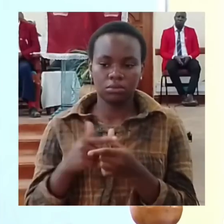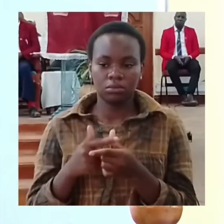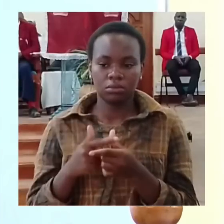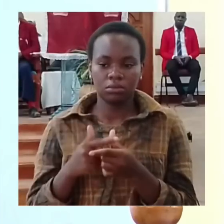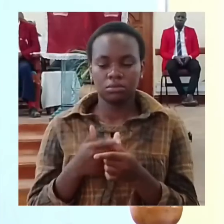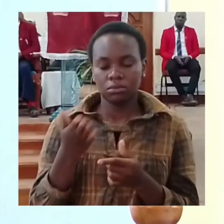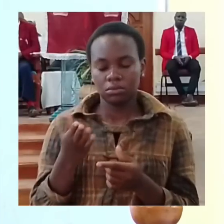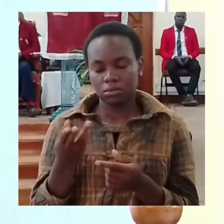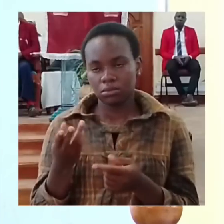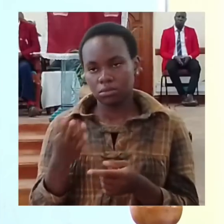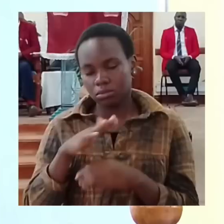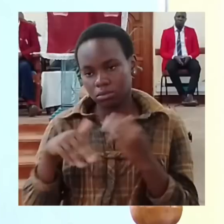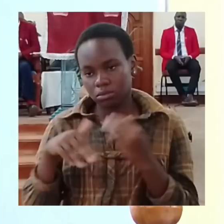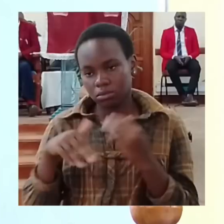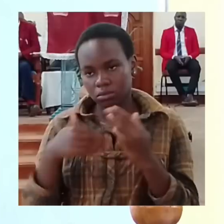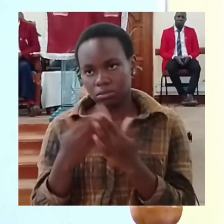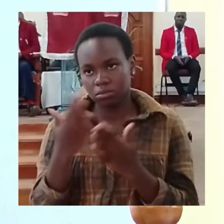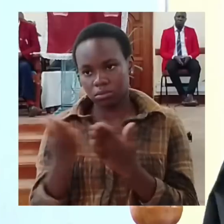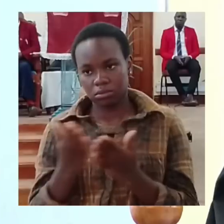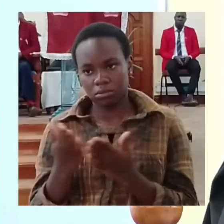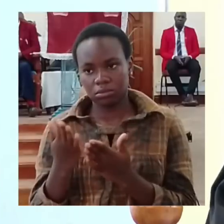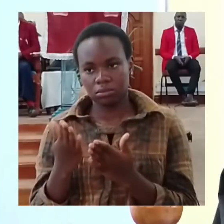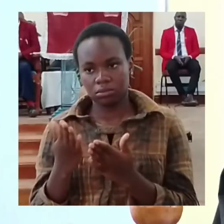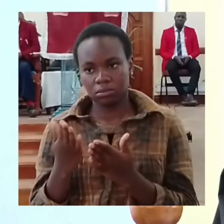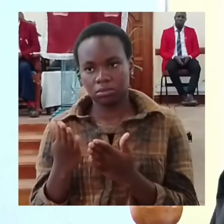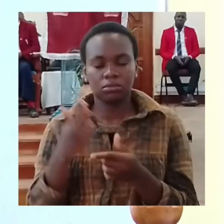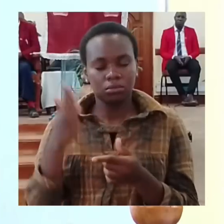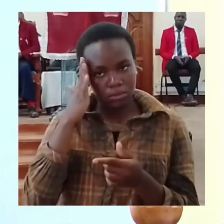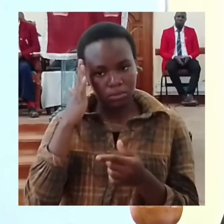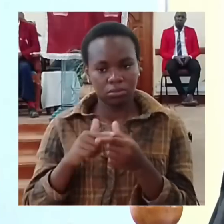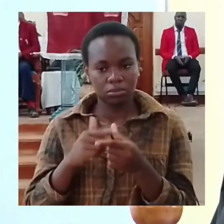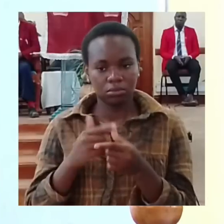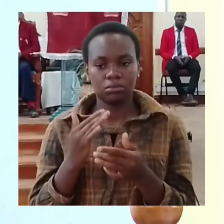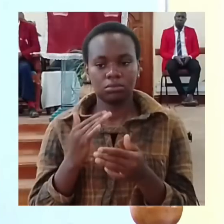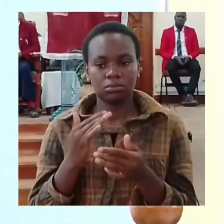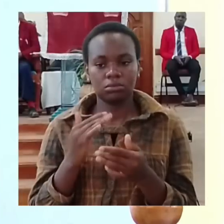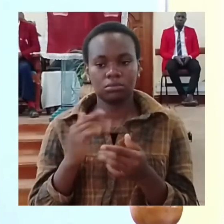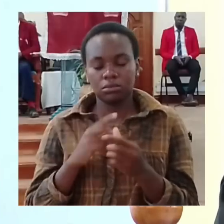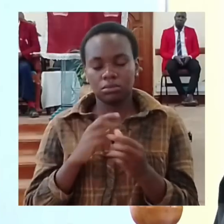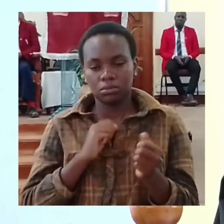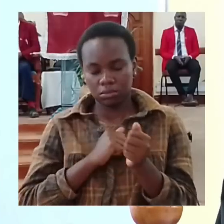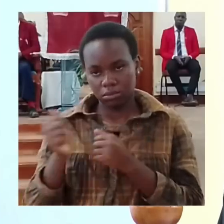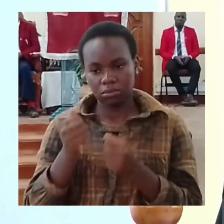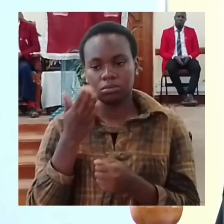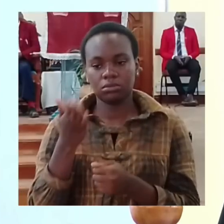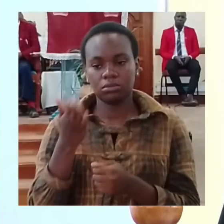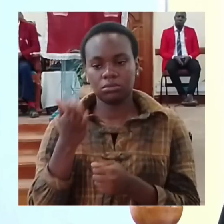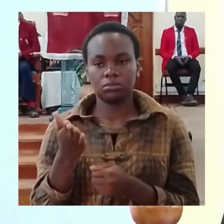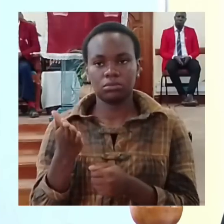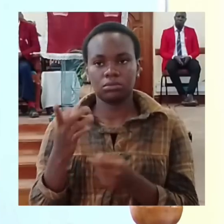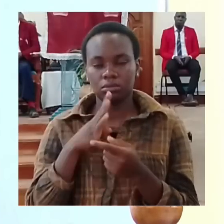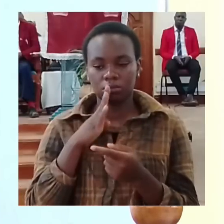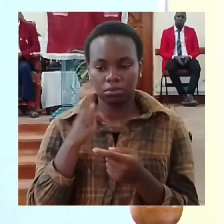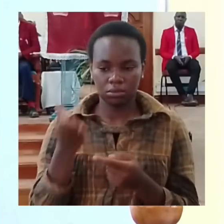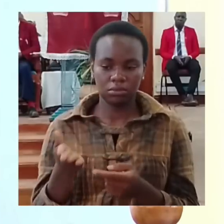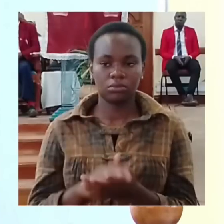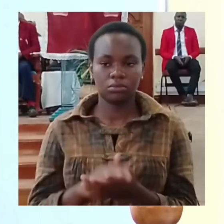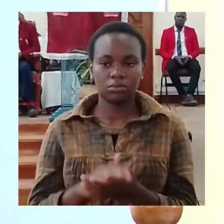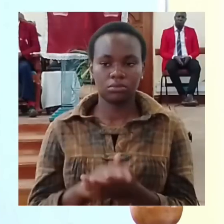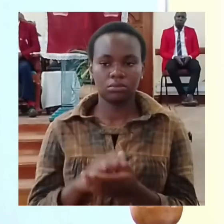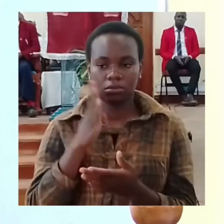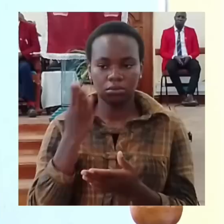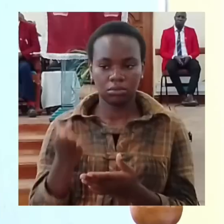nĩ tũgũka, na twerana atĩrĩrĩ, nĩ Jehova mathaita. Garũe bara. Be present.